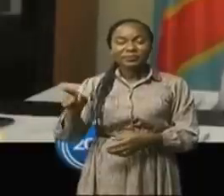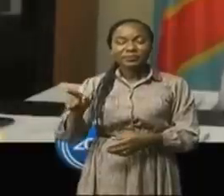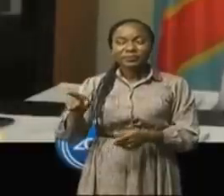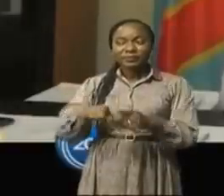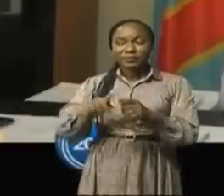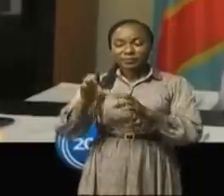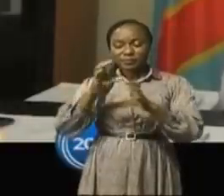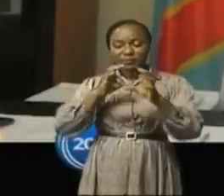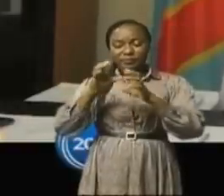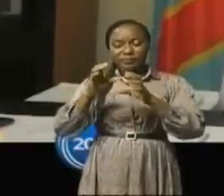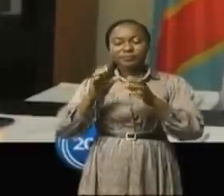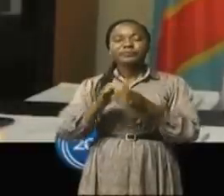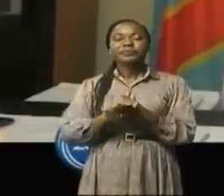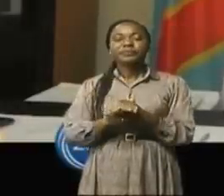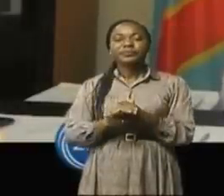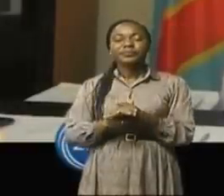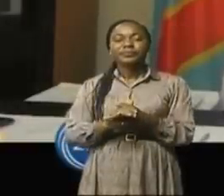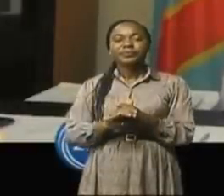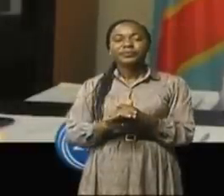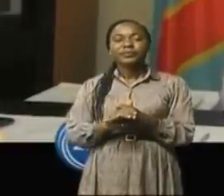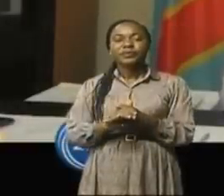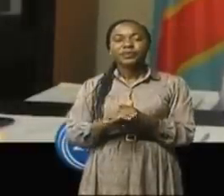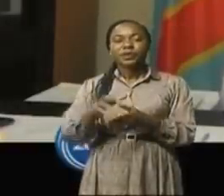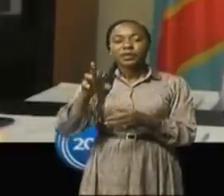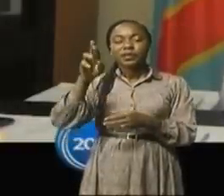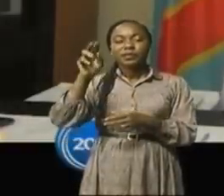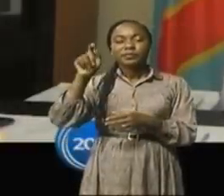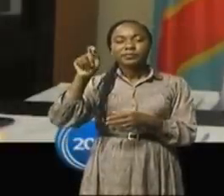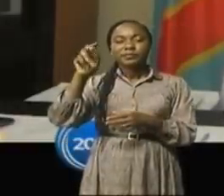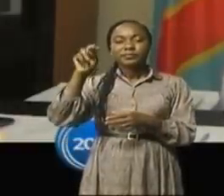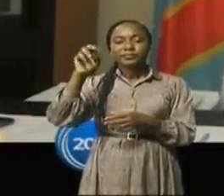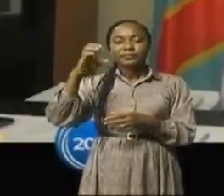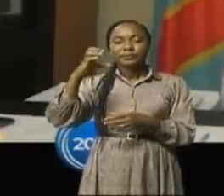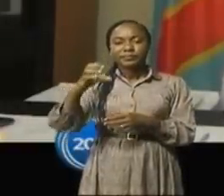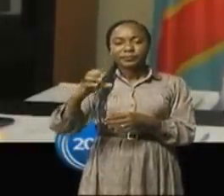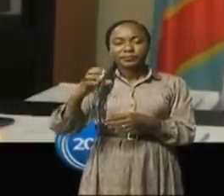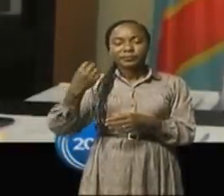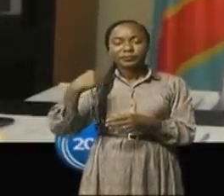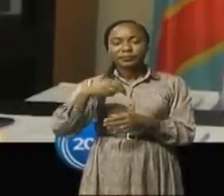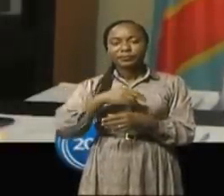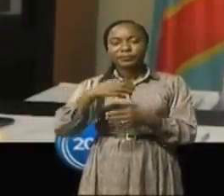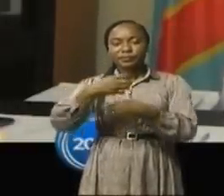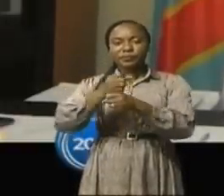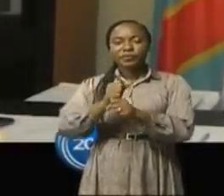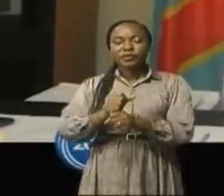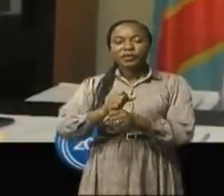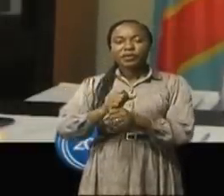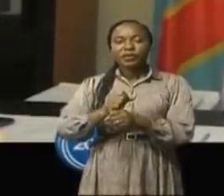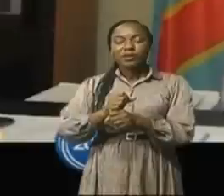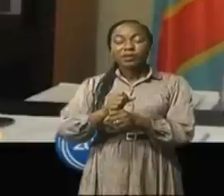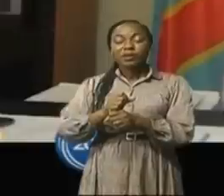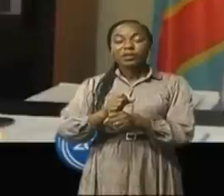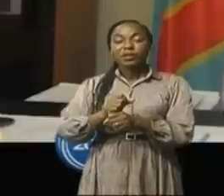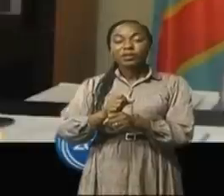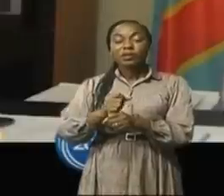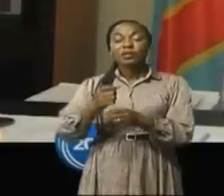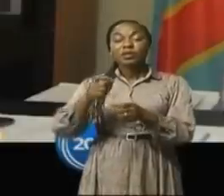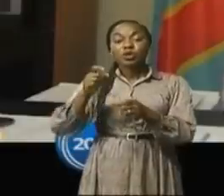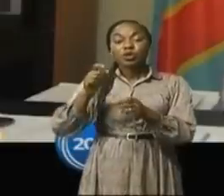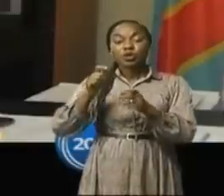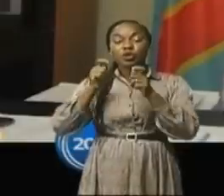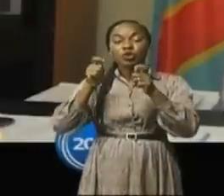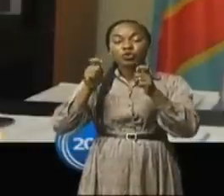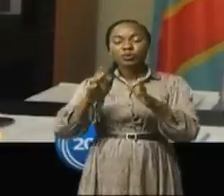communication, disons de la RTNC, nous avons créé un journal qu'on appelle Journal Mwanamboka. Mwanamboka, c'est